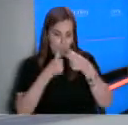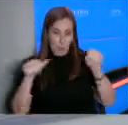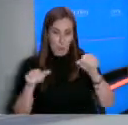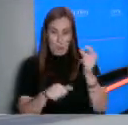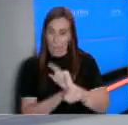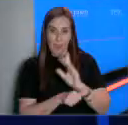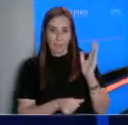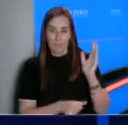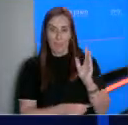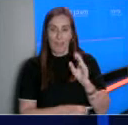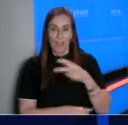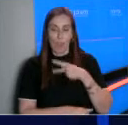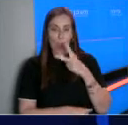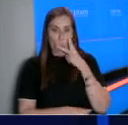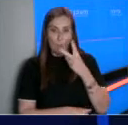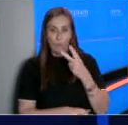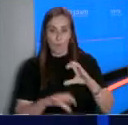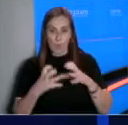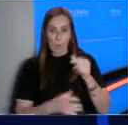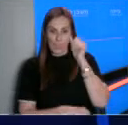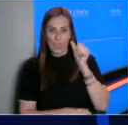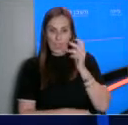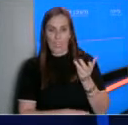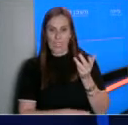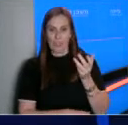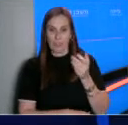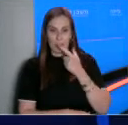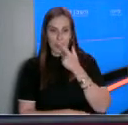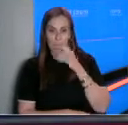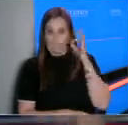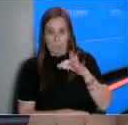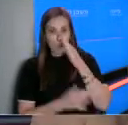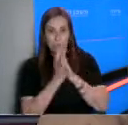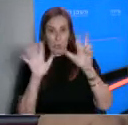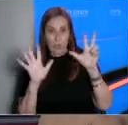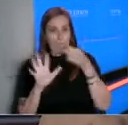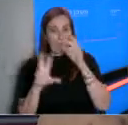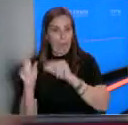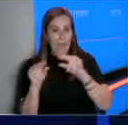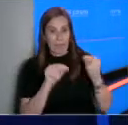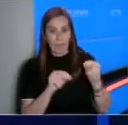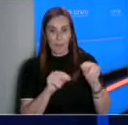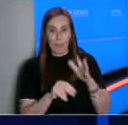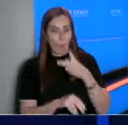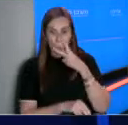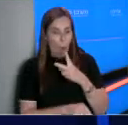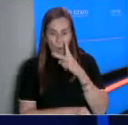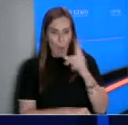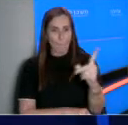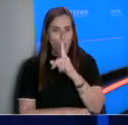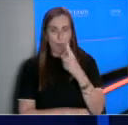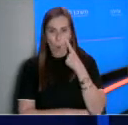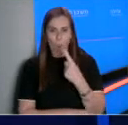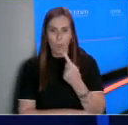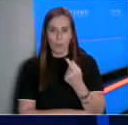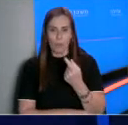מתויגים מיידית. מיידית. עכשיו היא רואה אותה מקיבוצניקית כזאת אשכנזייה. אבל יפה, והיא גם ילדה בת 18, כאילו אפס ניסיון. אבל מה היא רואה כשהם באים? מה